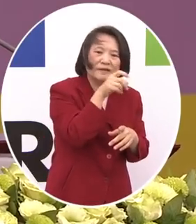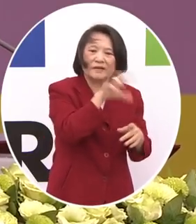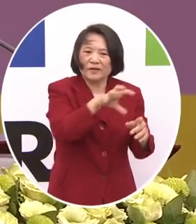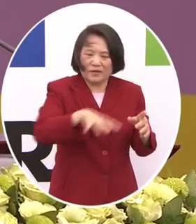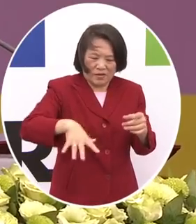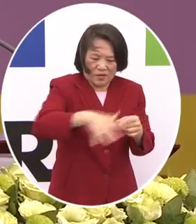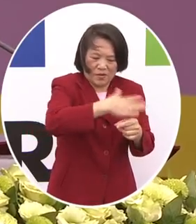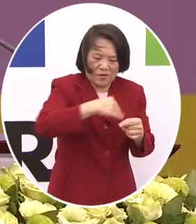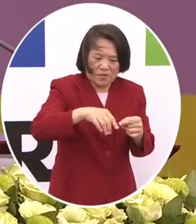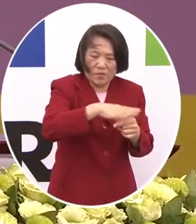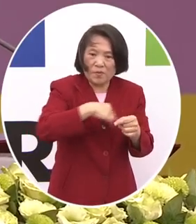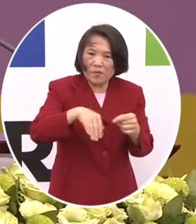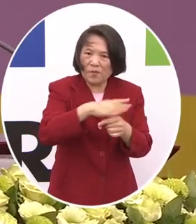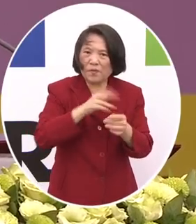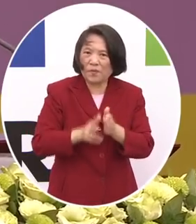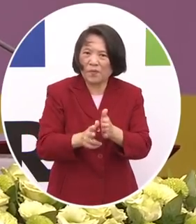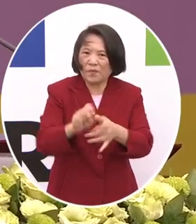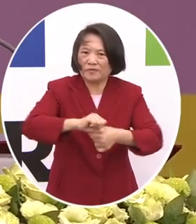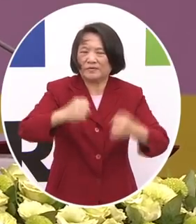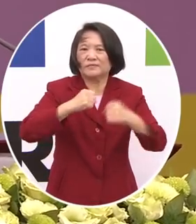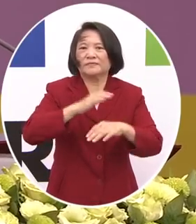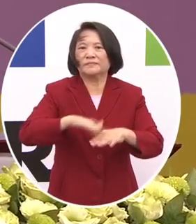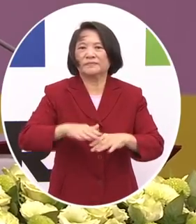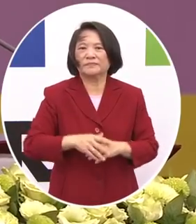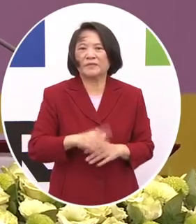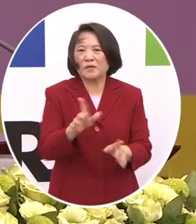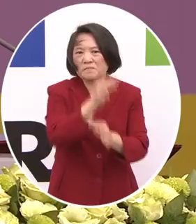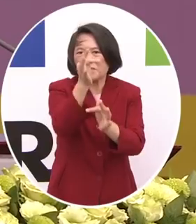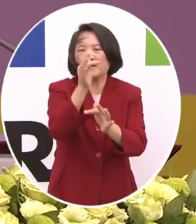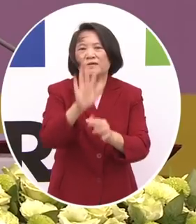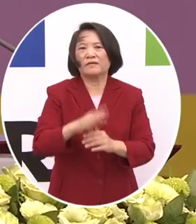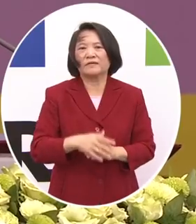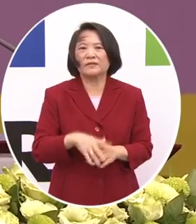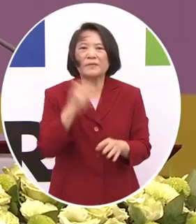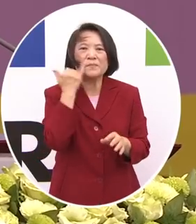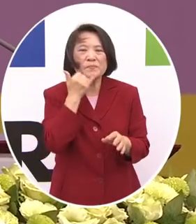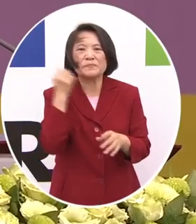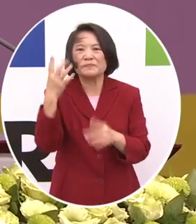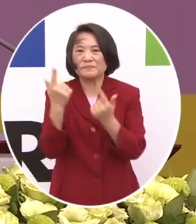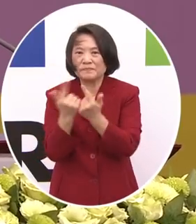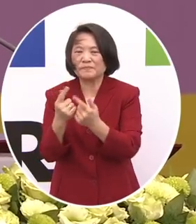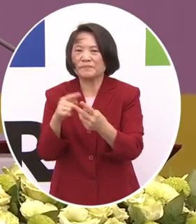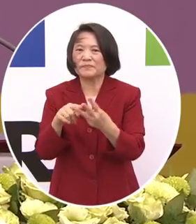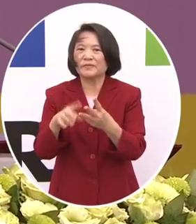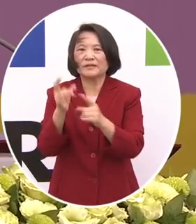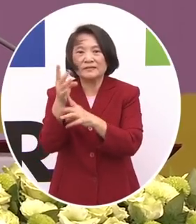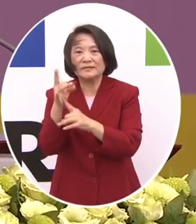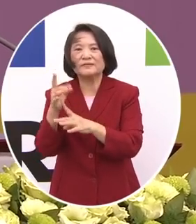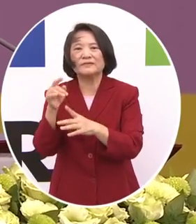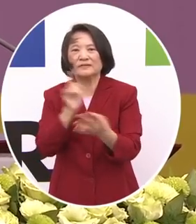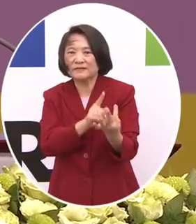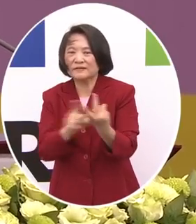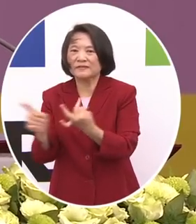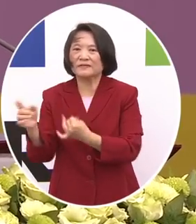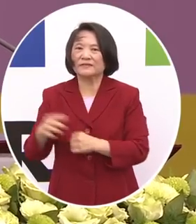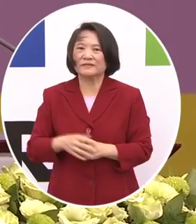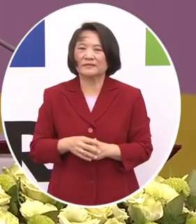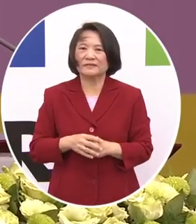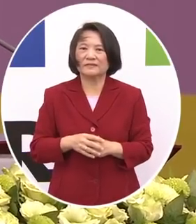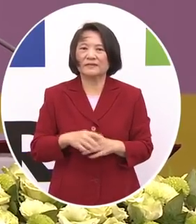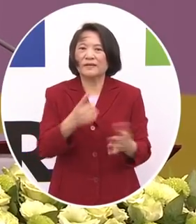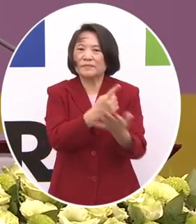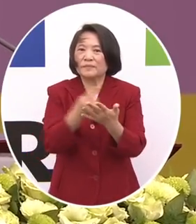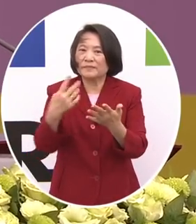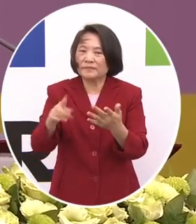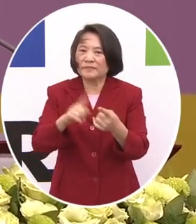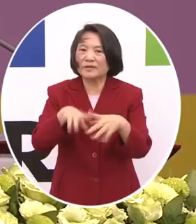备。连接北部都会地区的基隆轻轨、新竹轻轨，串联中部区域